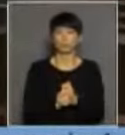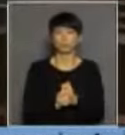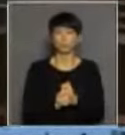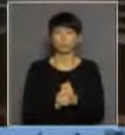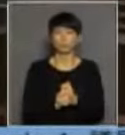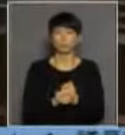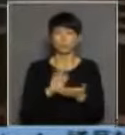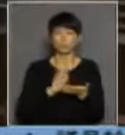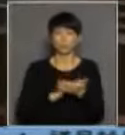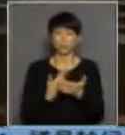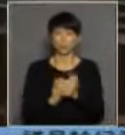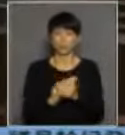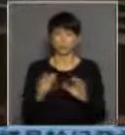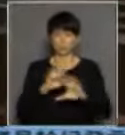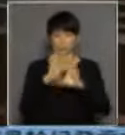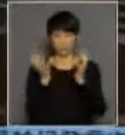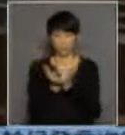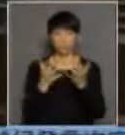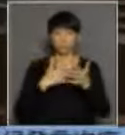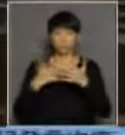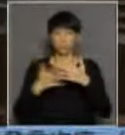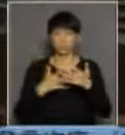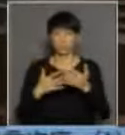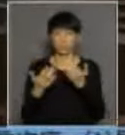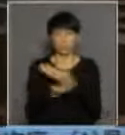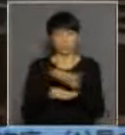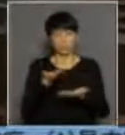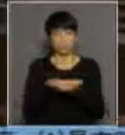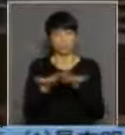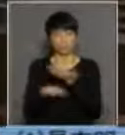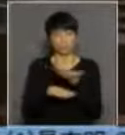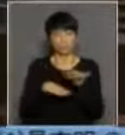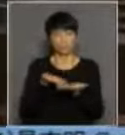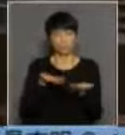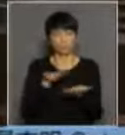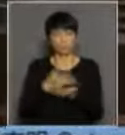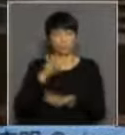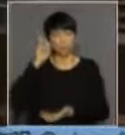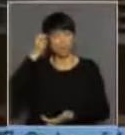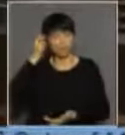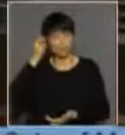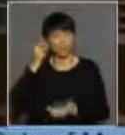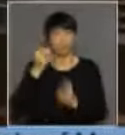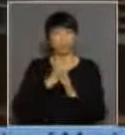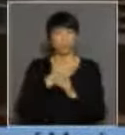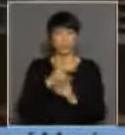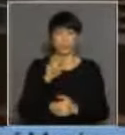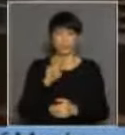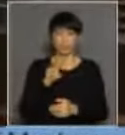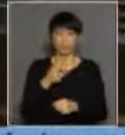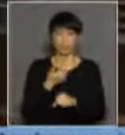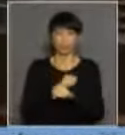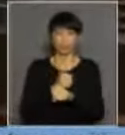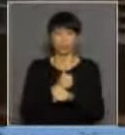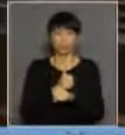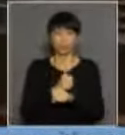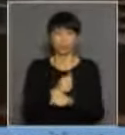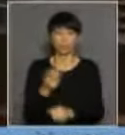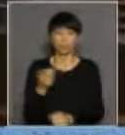但係經過成件事再反覆思量，特別我有機會睇到，恐怕我之前